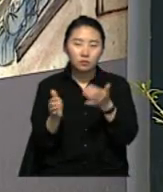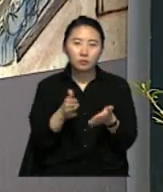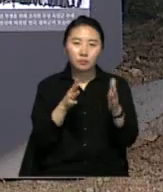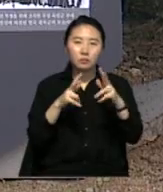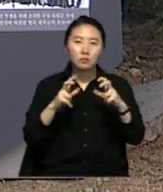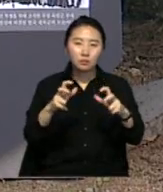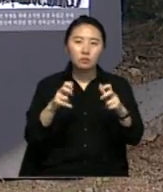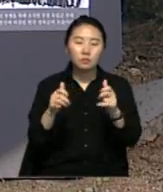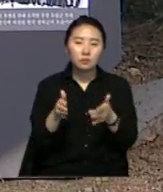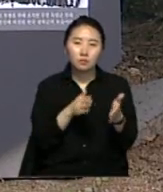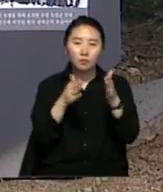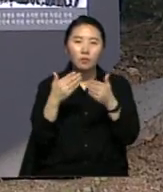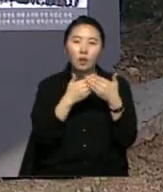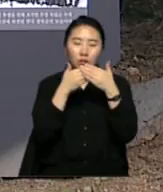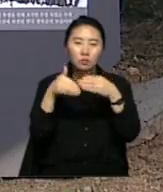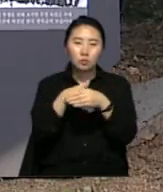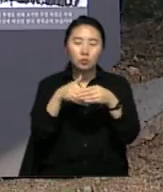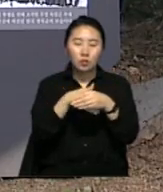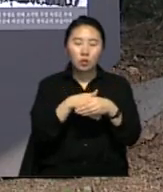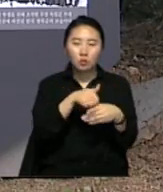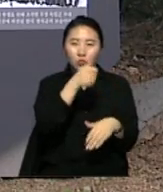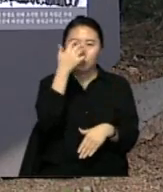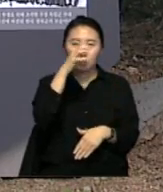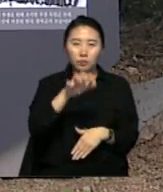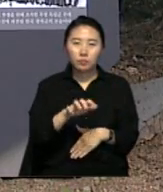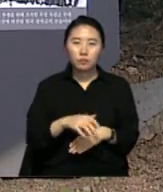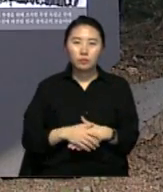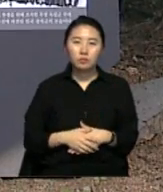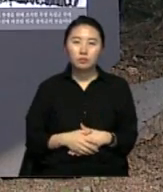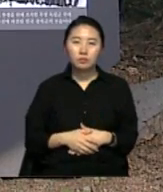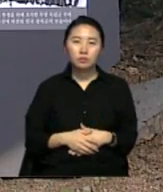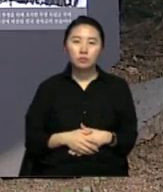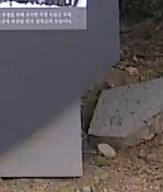길과 지구의 길은 학습 테마 명소로 자리잡고 있습니다